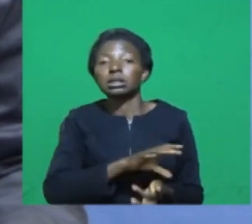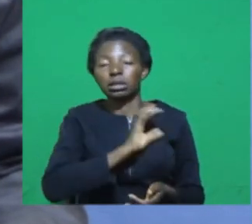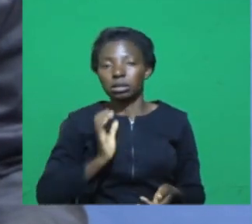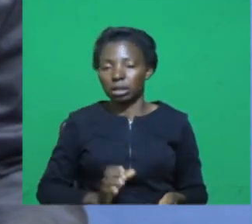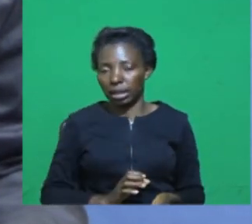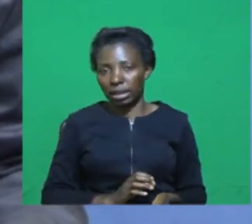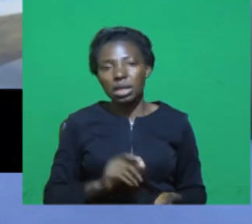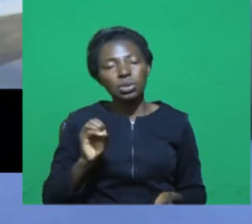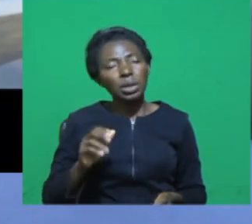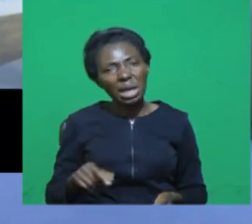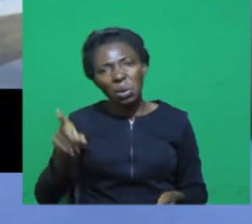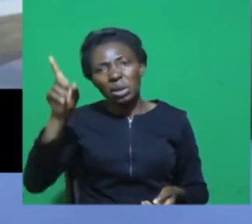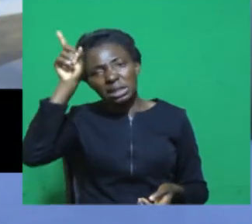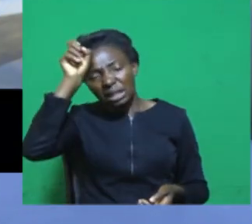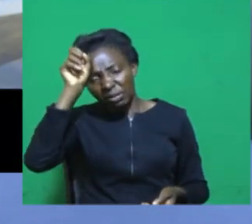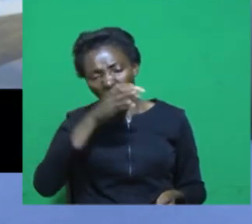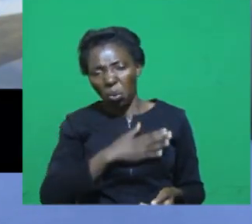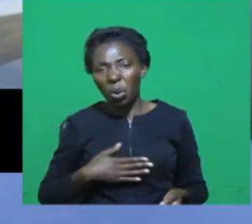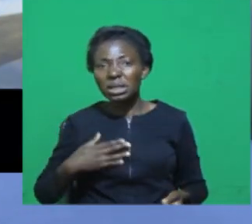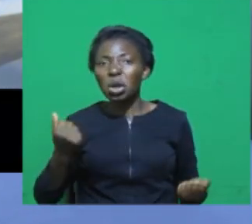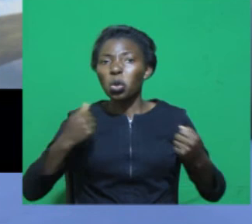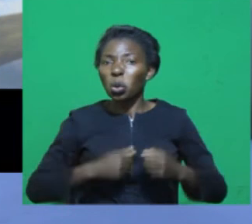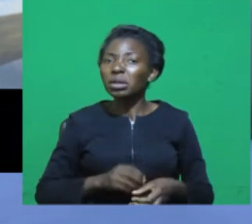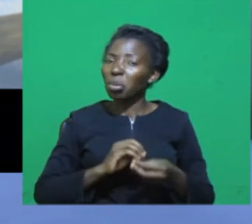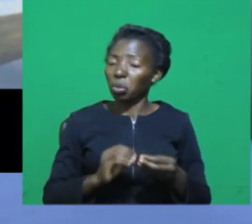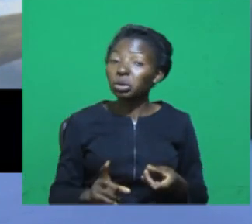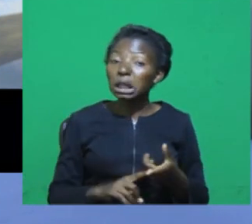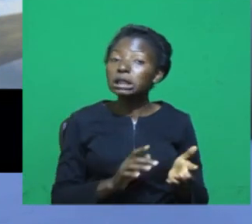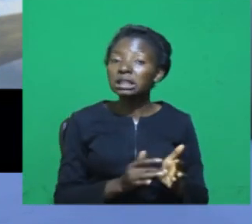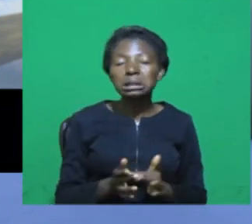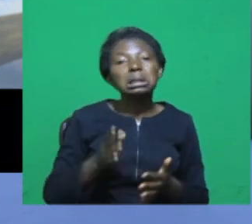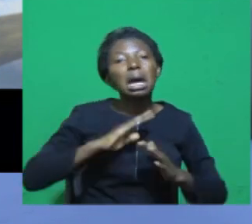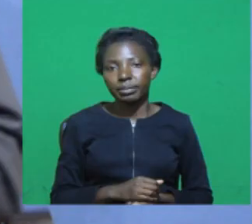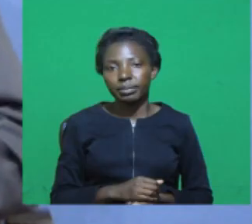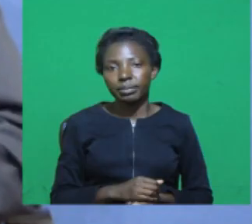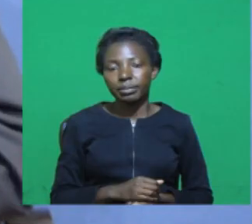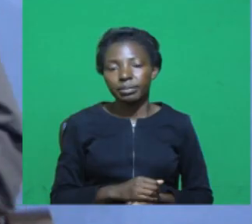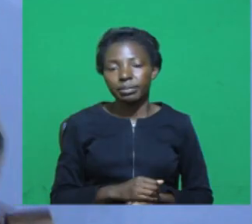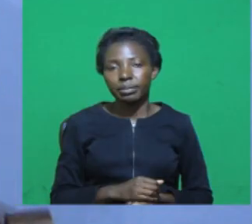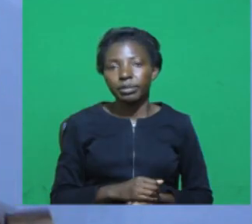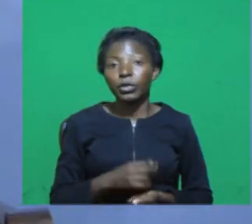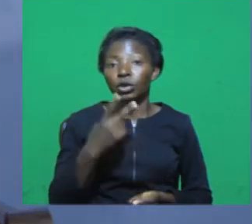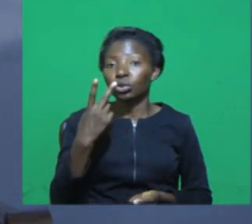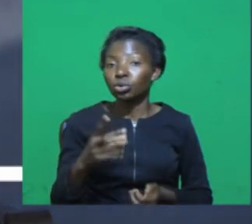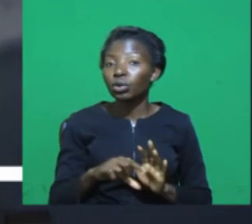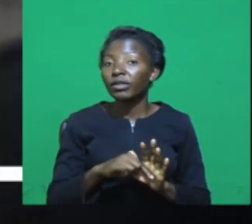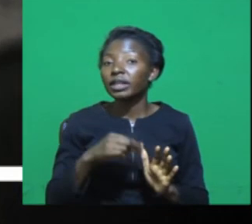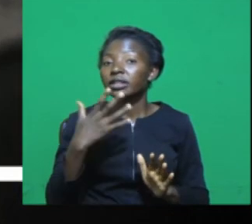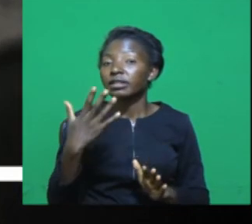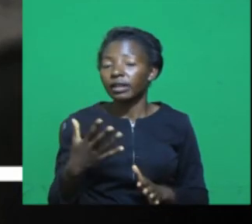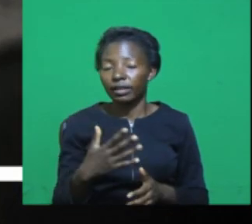Muone maopposites achona kuti akamira sei. Verengai Philippians 2 verse 5 to 8. vaFilipi 2 vhesi